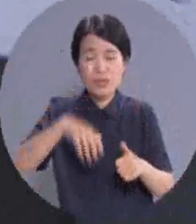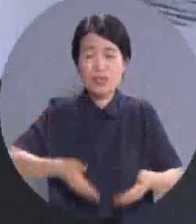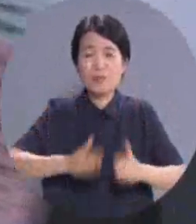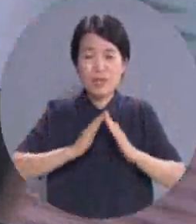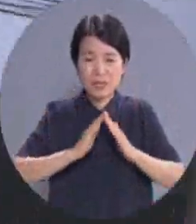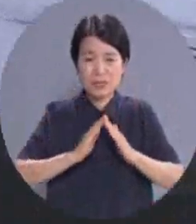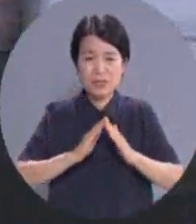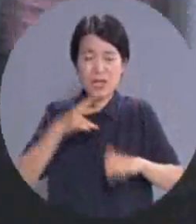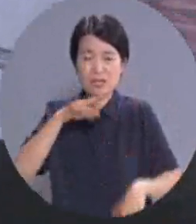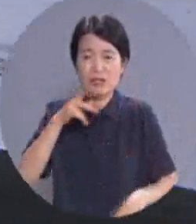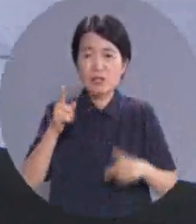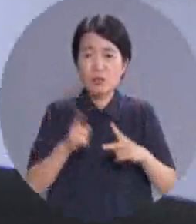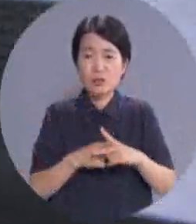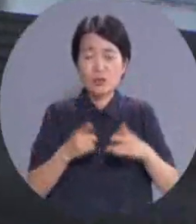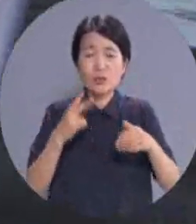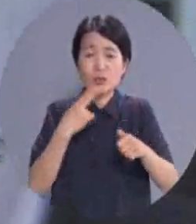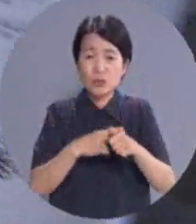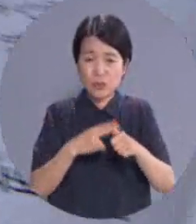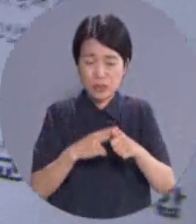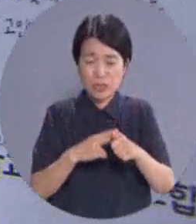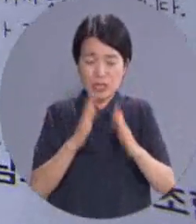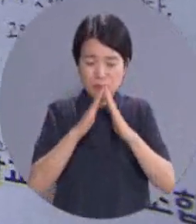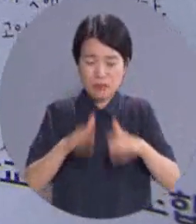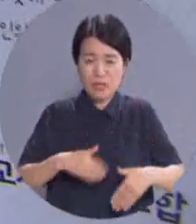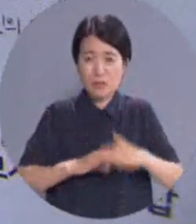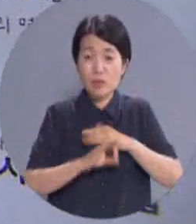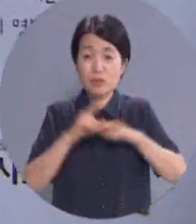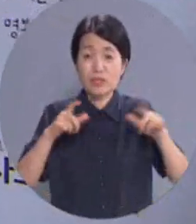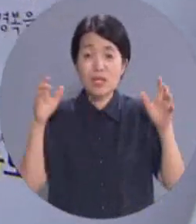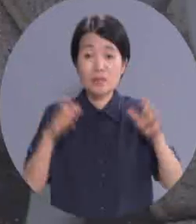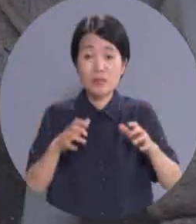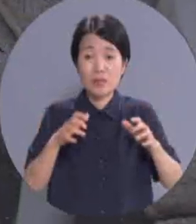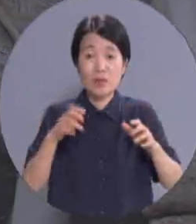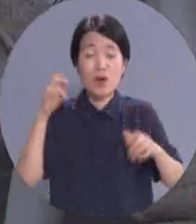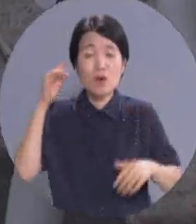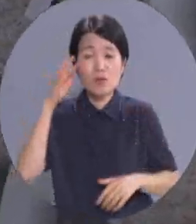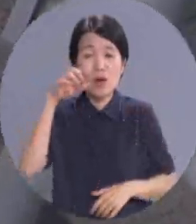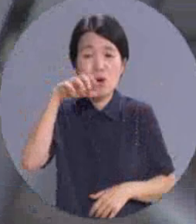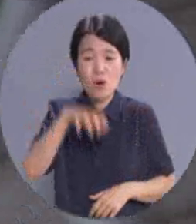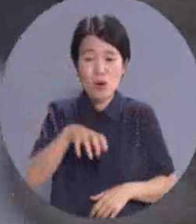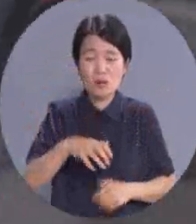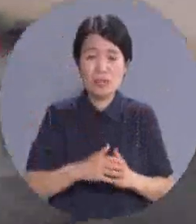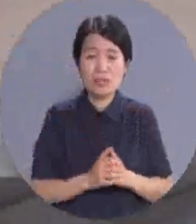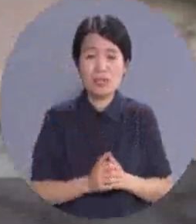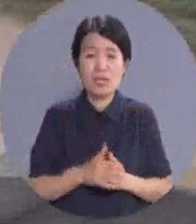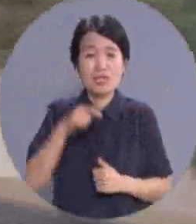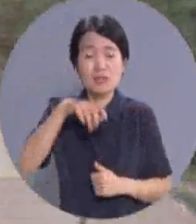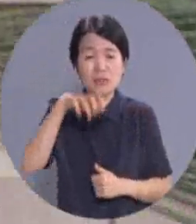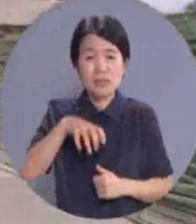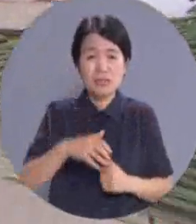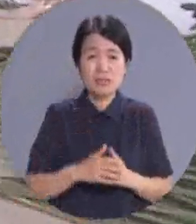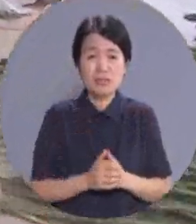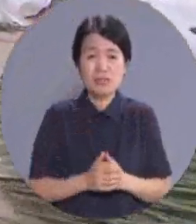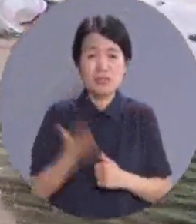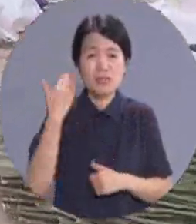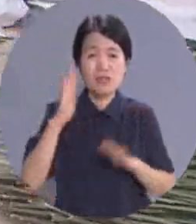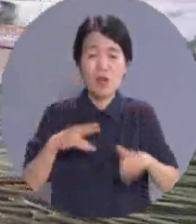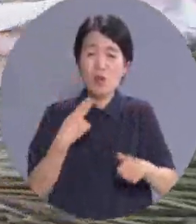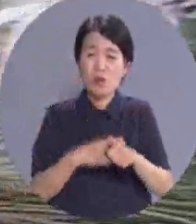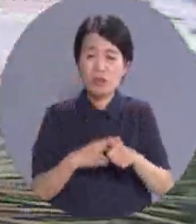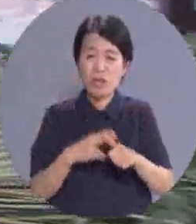설치된 서희초 교사의 전남 동북권 합동 분양소입니다 지난 24일부터 이곳에는 전현직